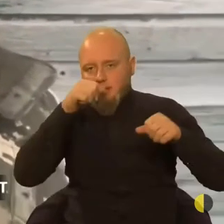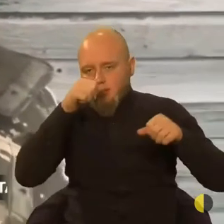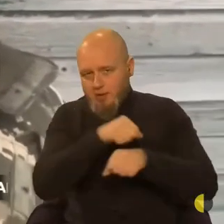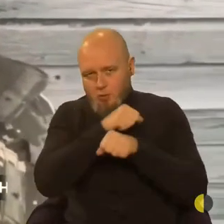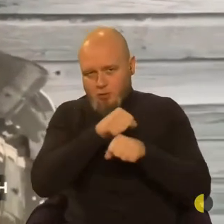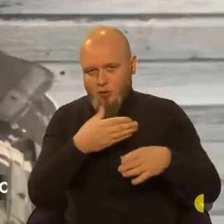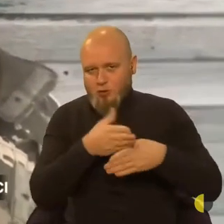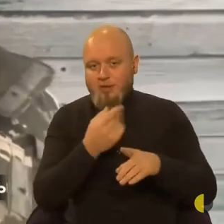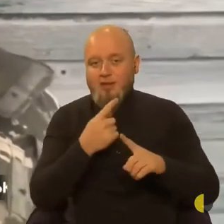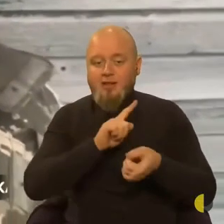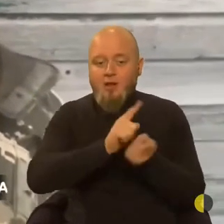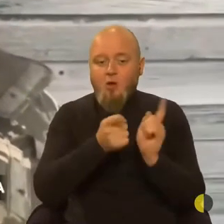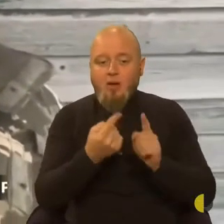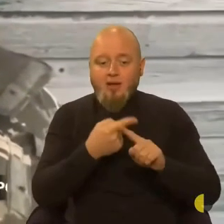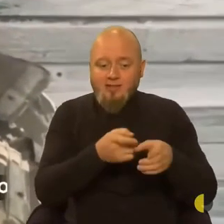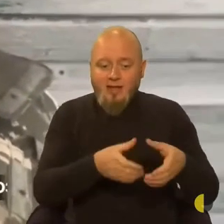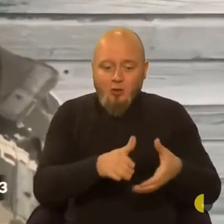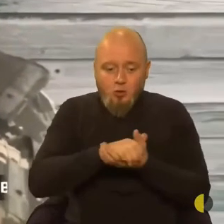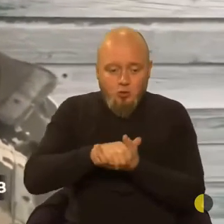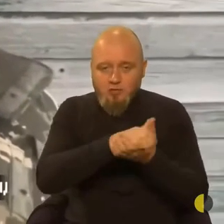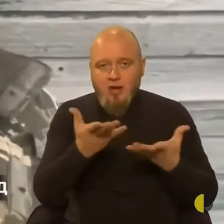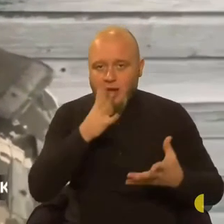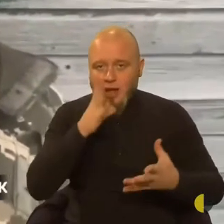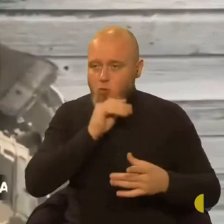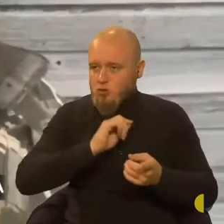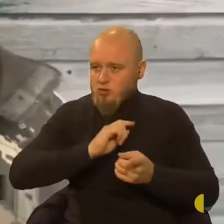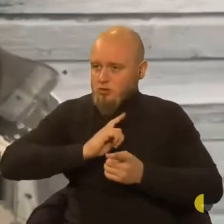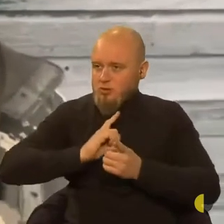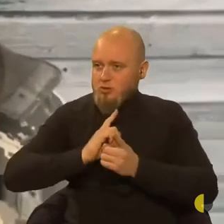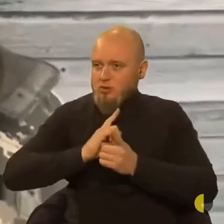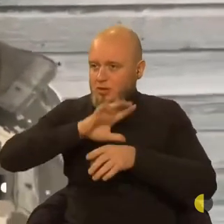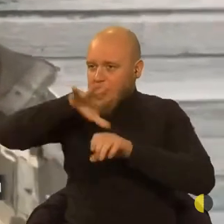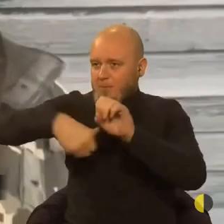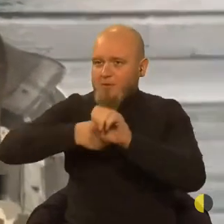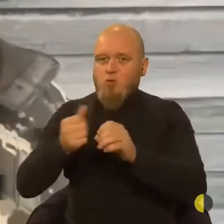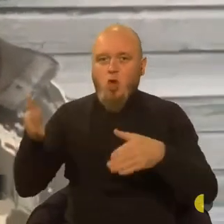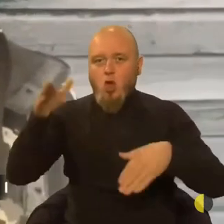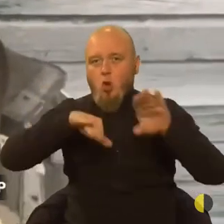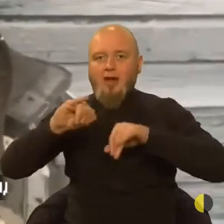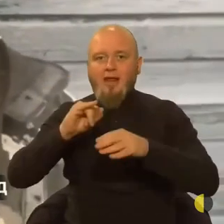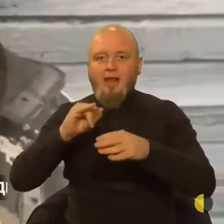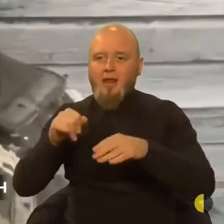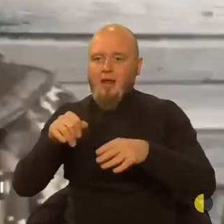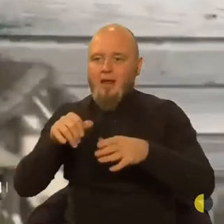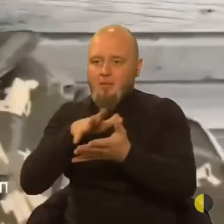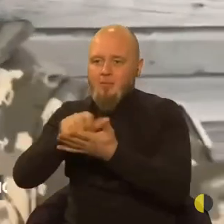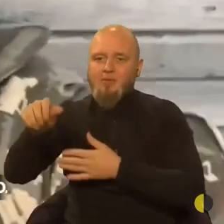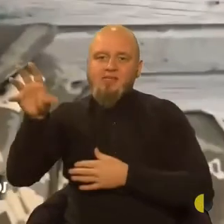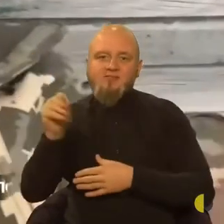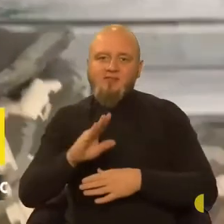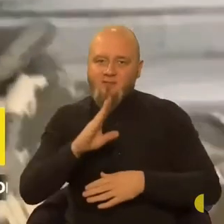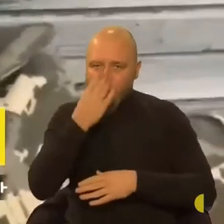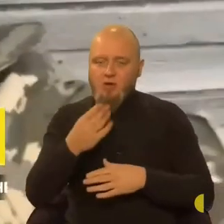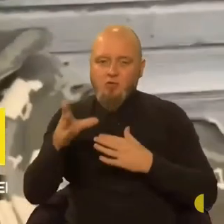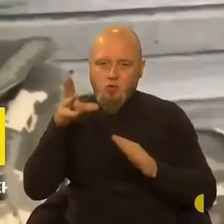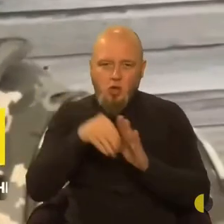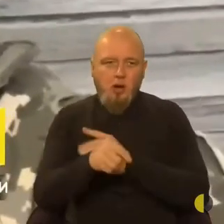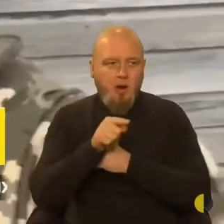розбити, навпаки, це товариство, яке може перевернути гори і перебити всіх ворогів. І, зокрема,